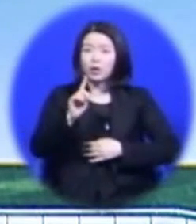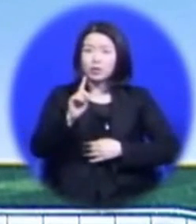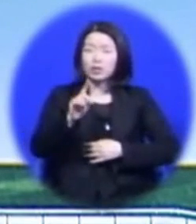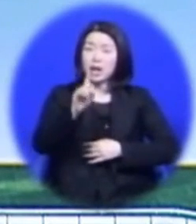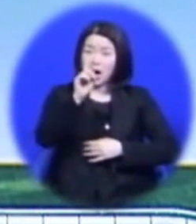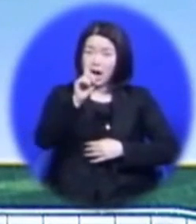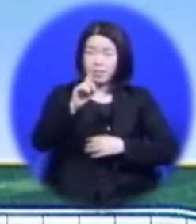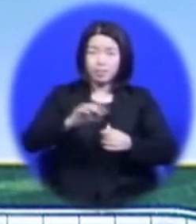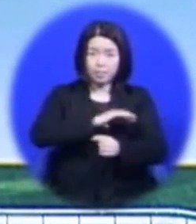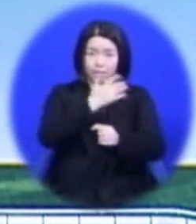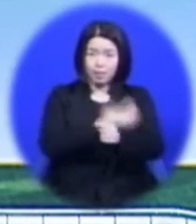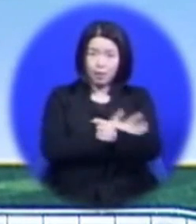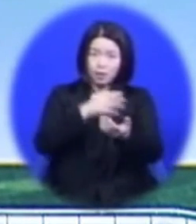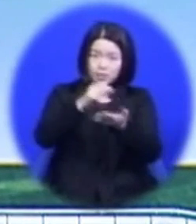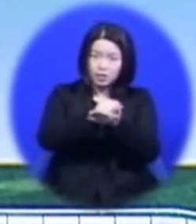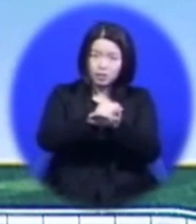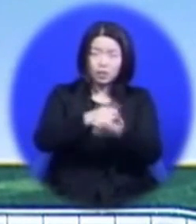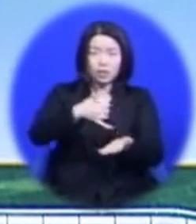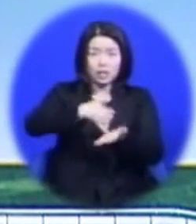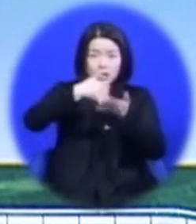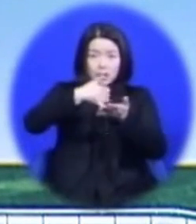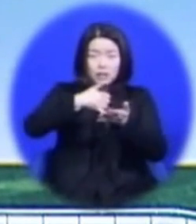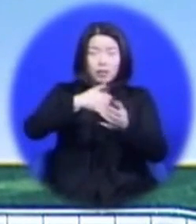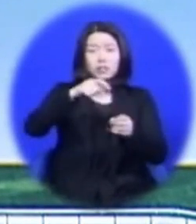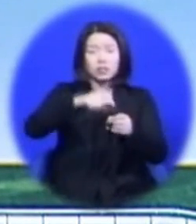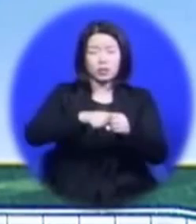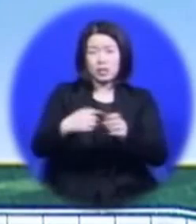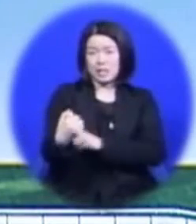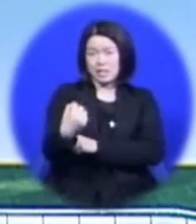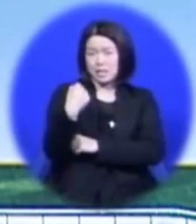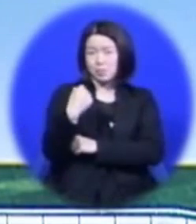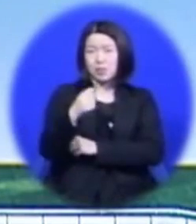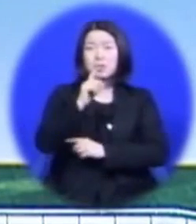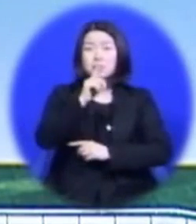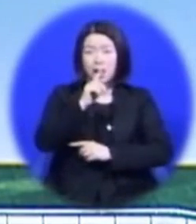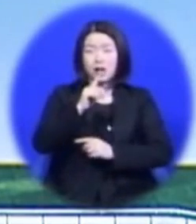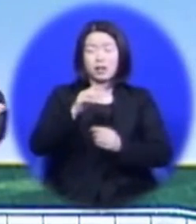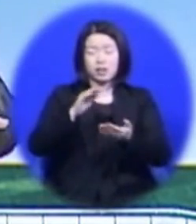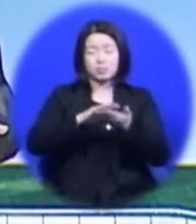세력, 인격적인 어떤 힘을 말하는 것입니다.